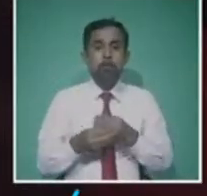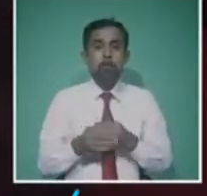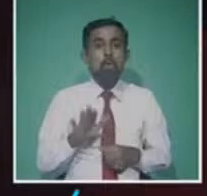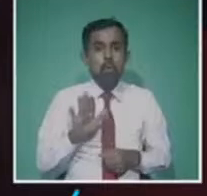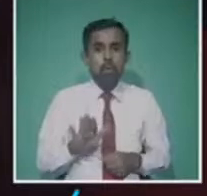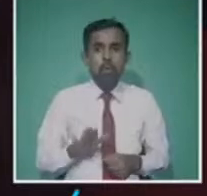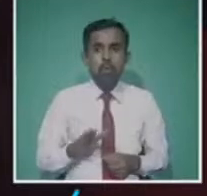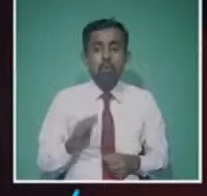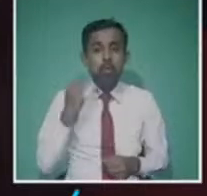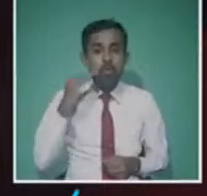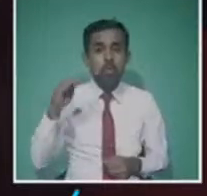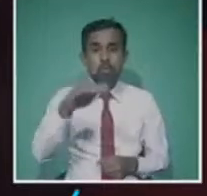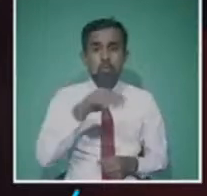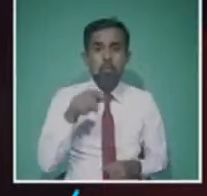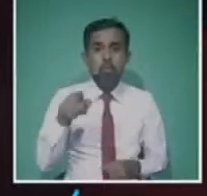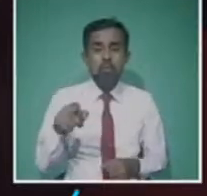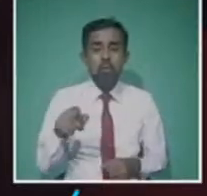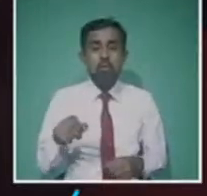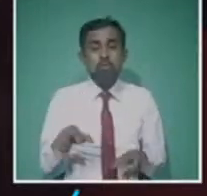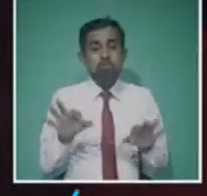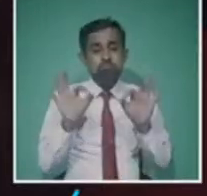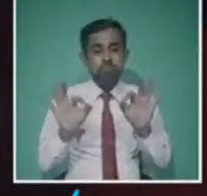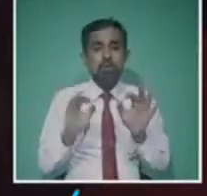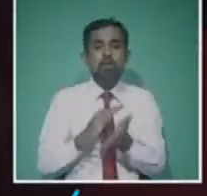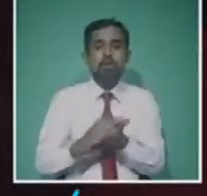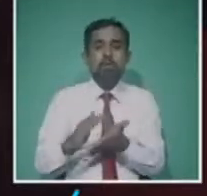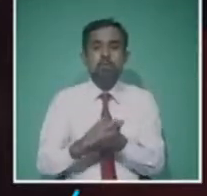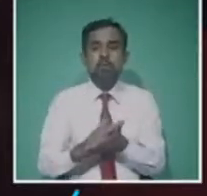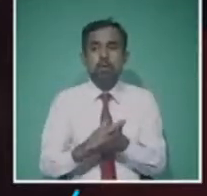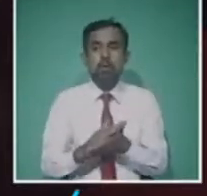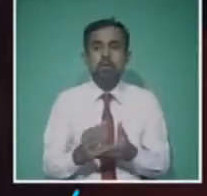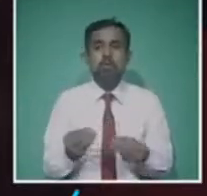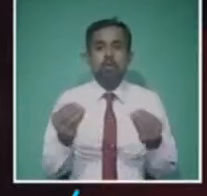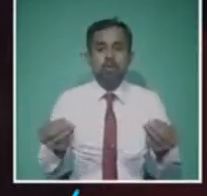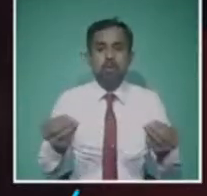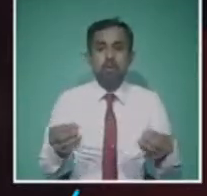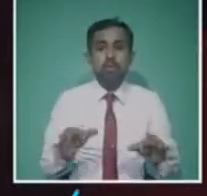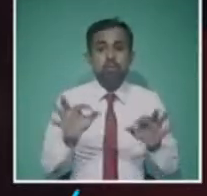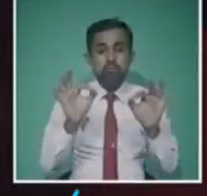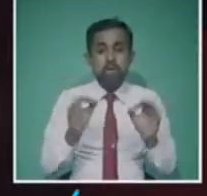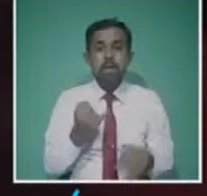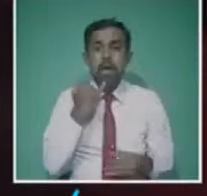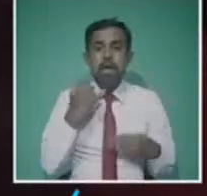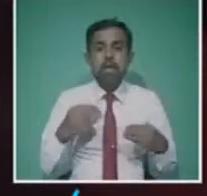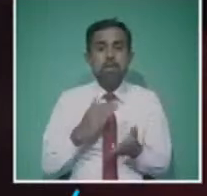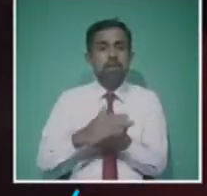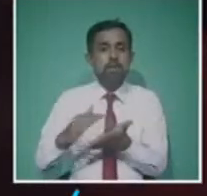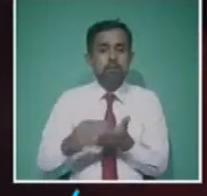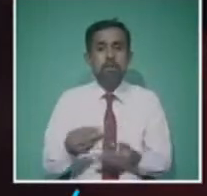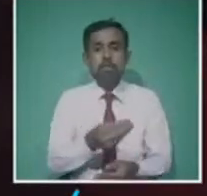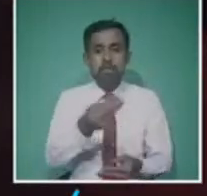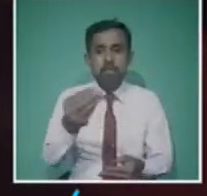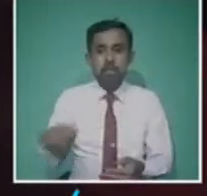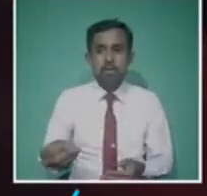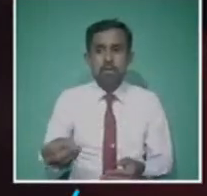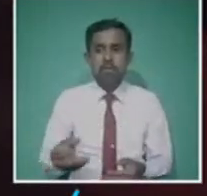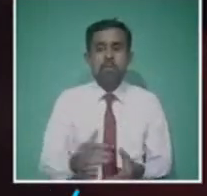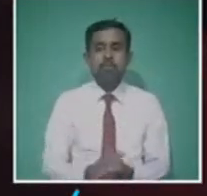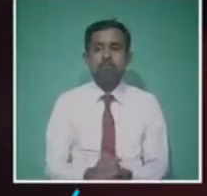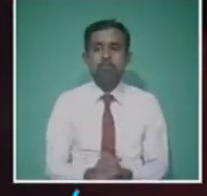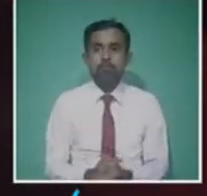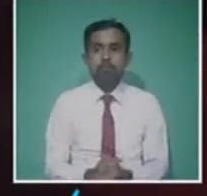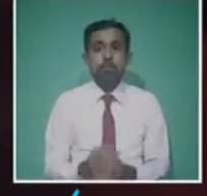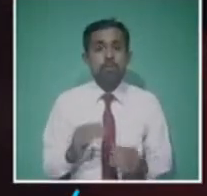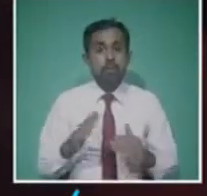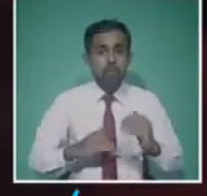තිබිය යුත්තේ ජනතාවට වඩාත්ම හොඳ සේවය සපයන ආයතනය ලබා දෙන එක. වඩාත්ම පහසුවෙන්ම සේවාව ලබා දෙන ආයතනය ලබා දෙන එක.